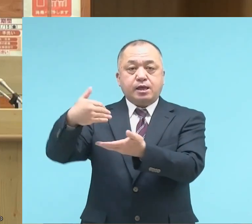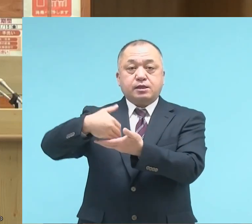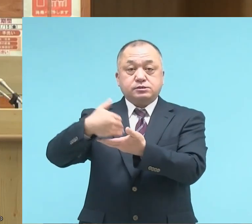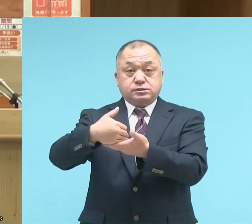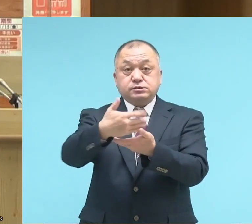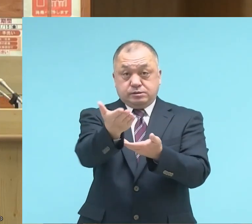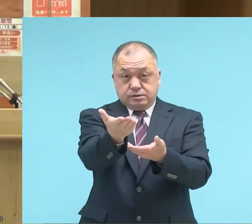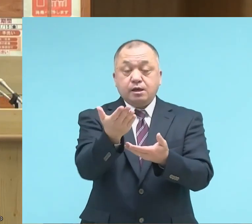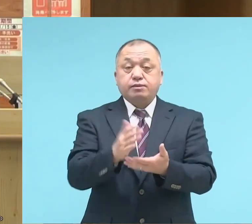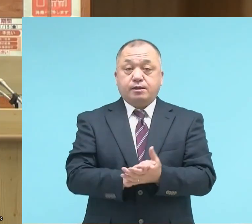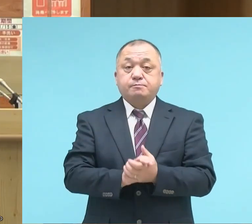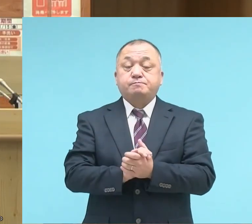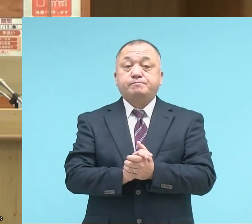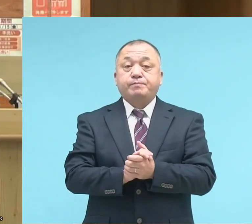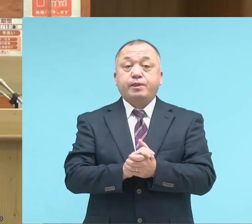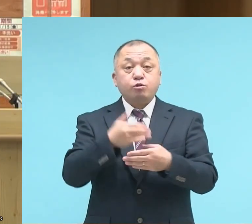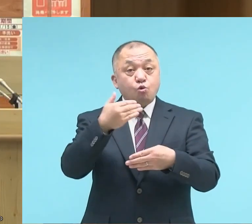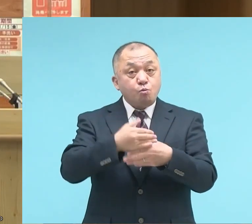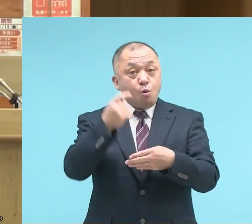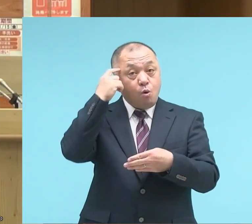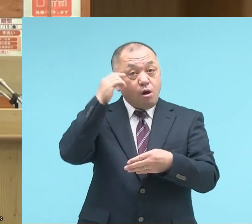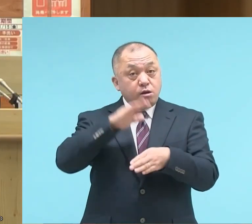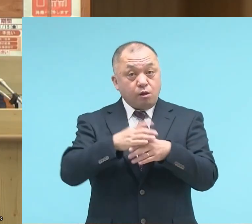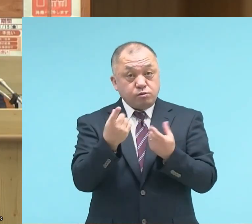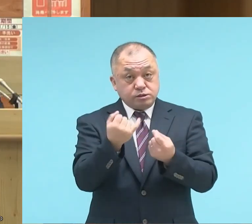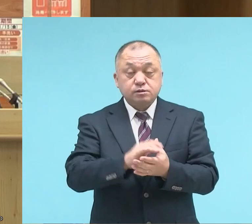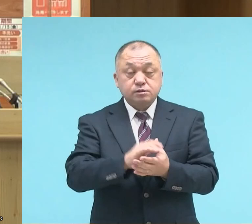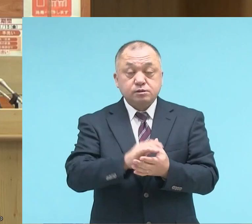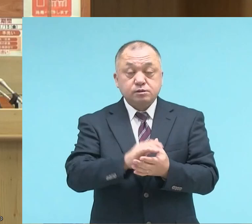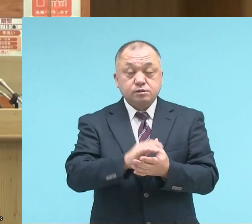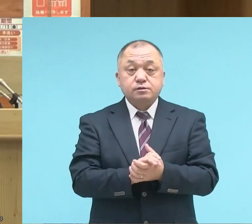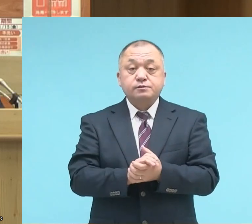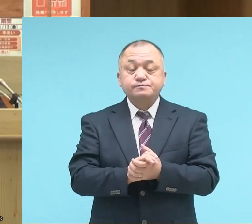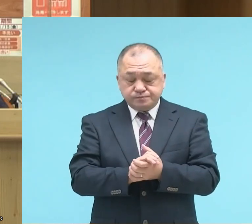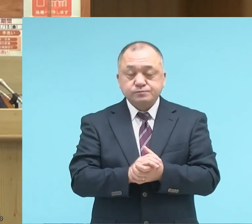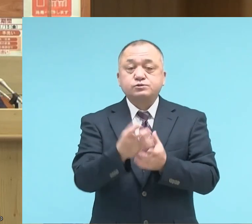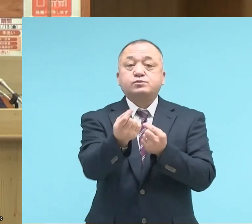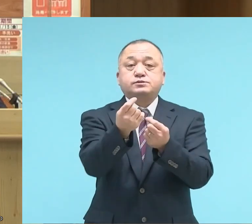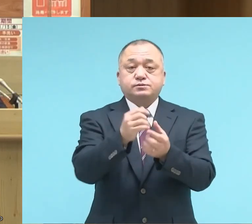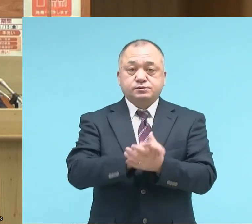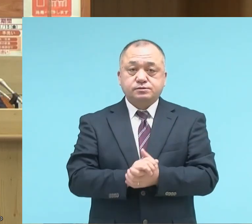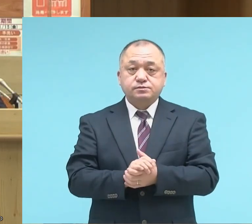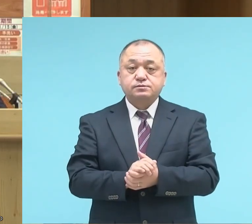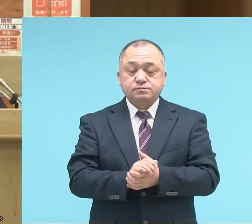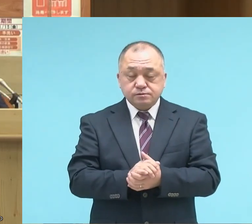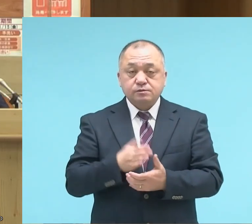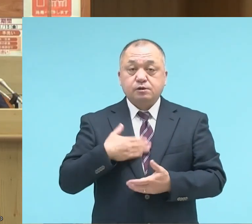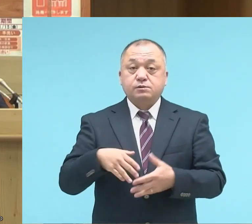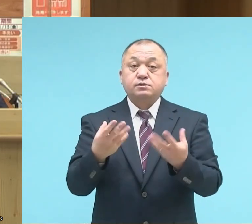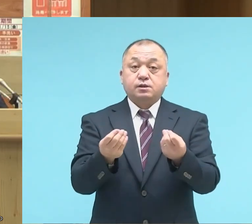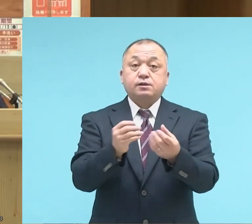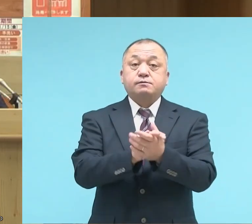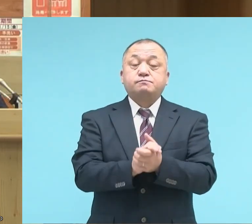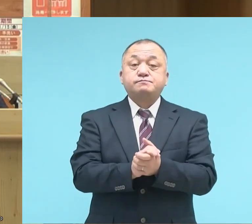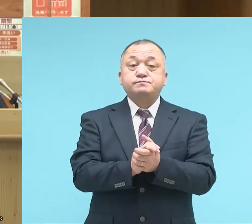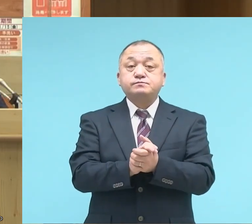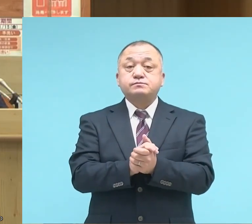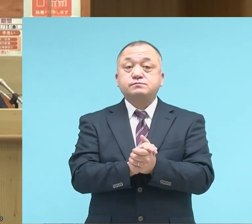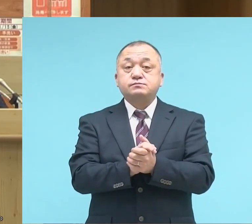、それはどうも同じ認識ということでよろしいでしょうか。 はい、そうです。 わかりました。